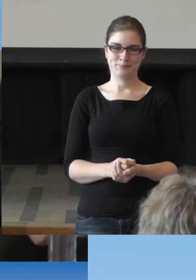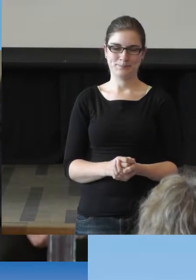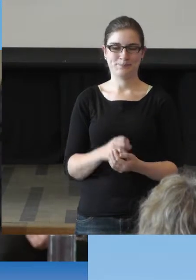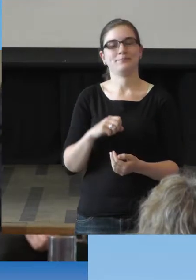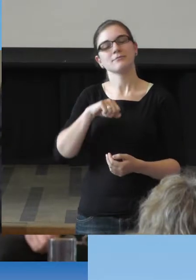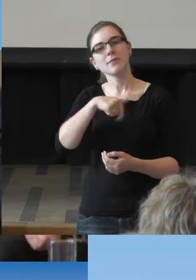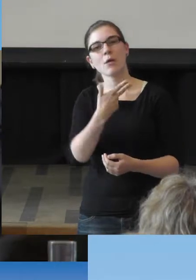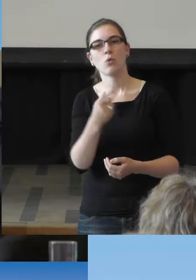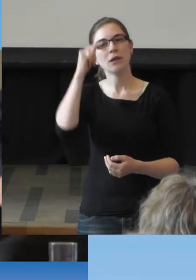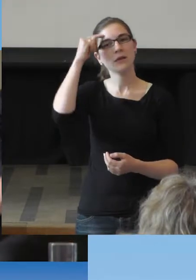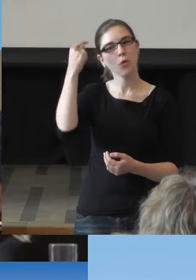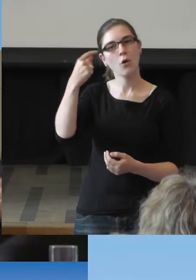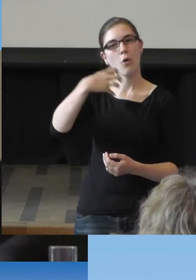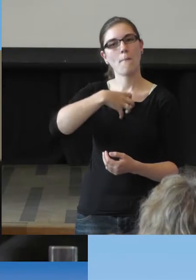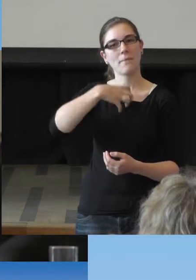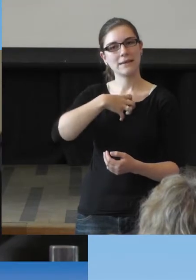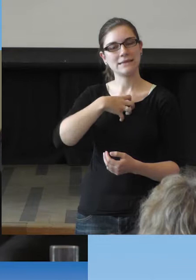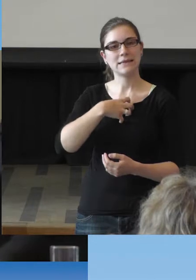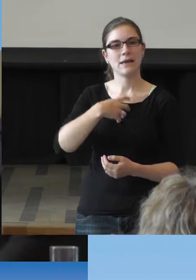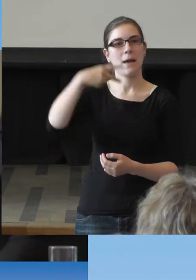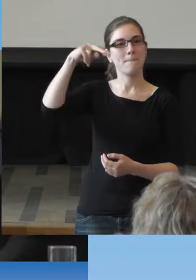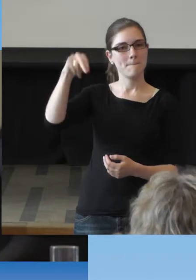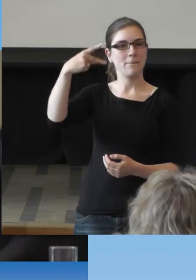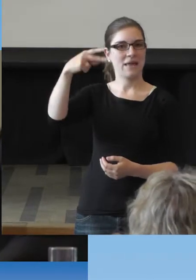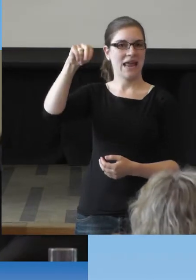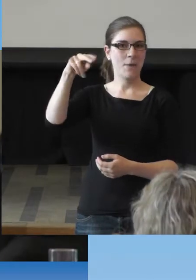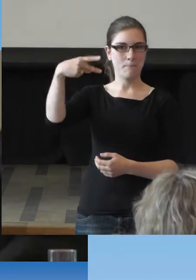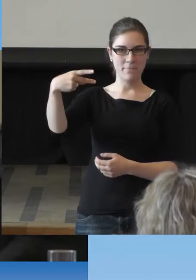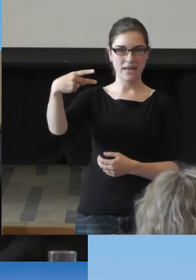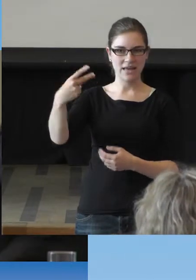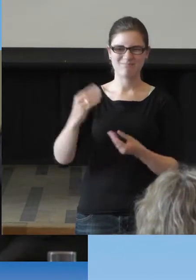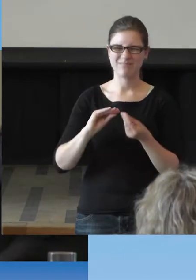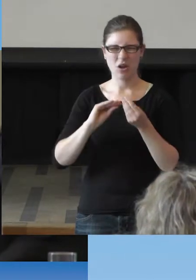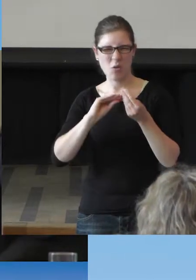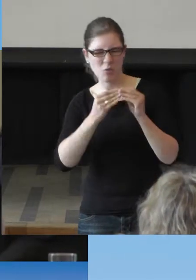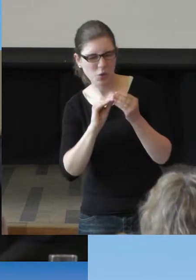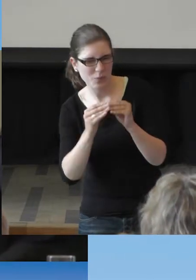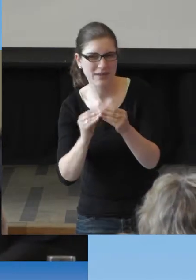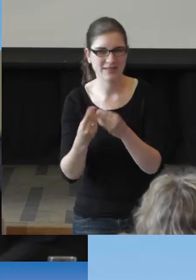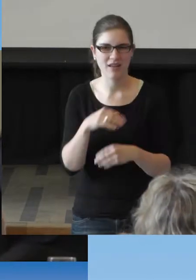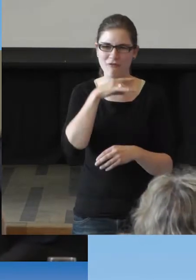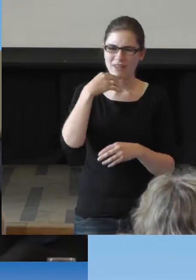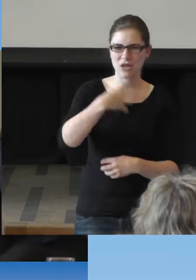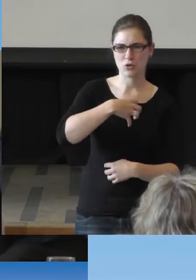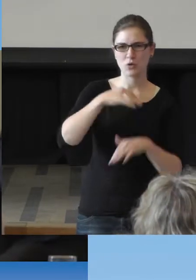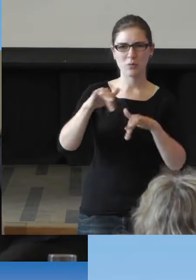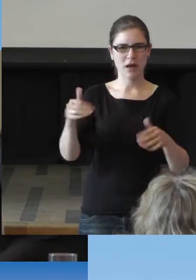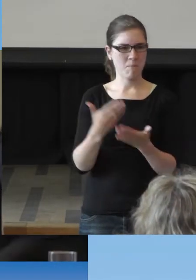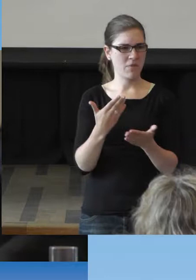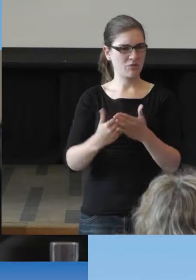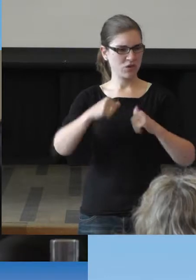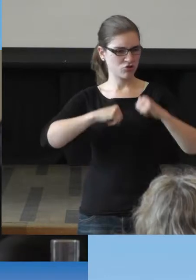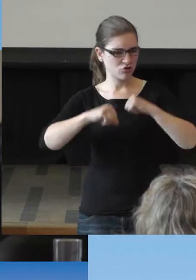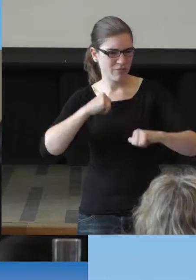Polyneuropathie ist ein Komplex voller Symptome, zum Beispiel Schmerzen,